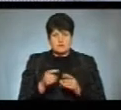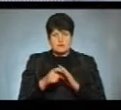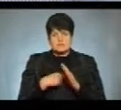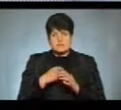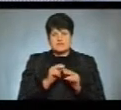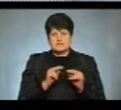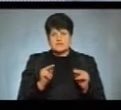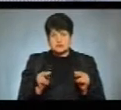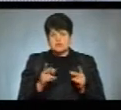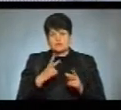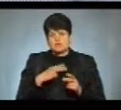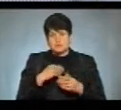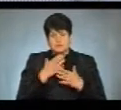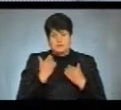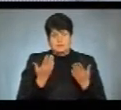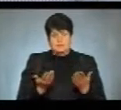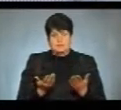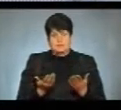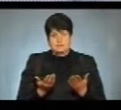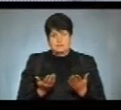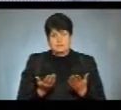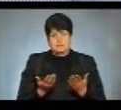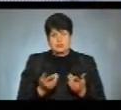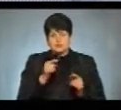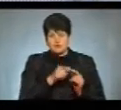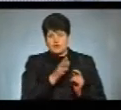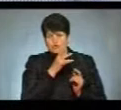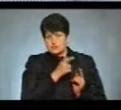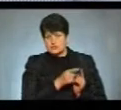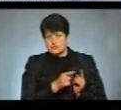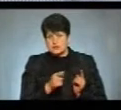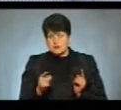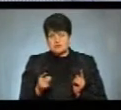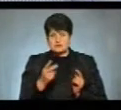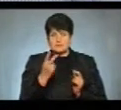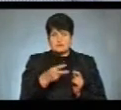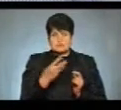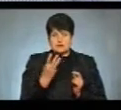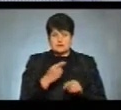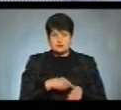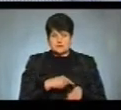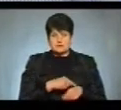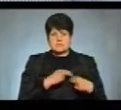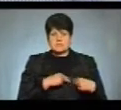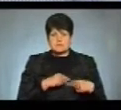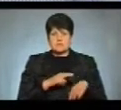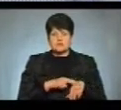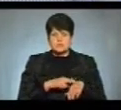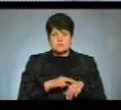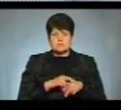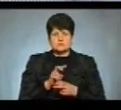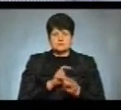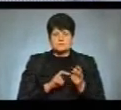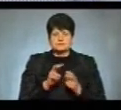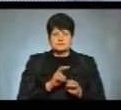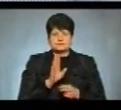те, що її дочки немає вдома. З цього часу, фактично, часу повідомлення з 23 години працівниками поліції вживаються заходи щодо